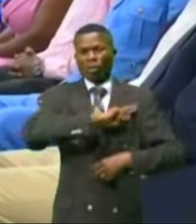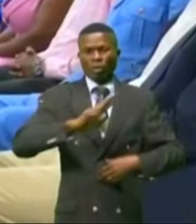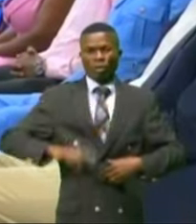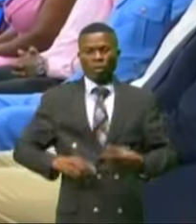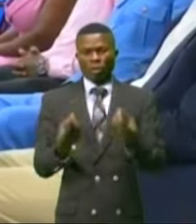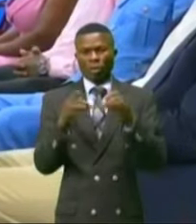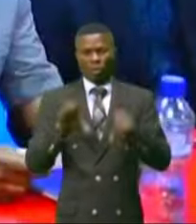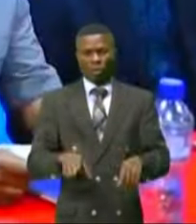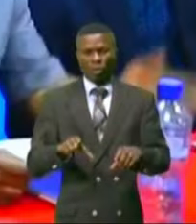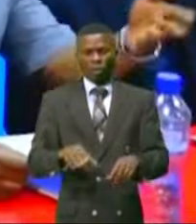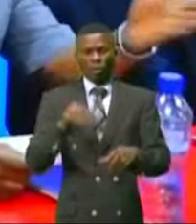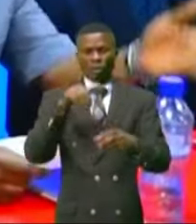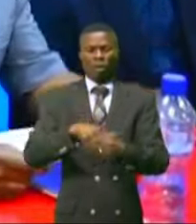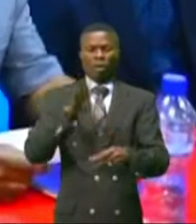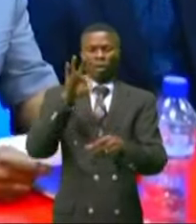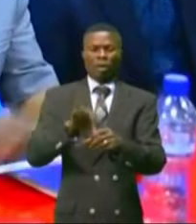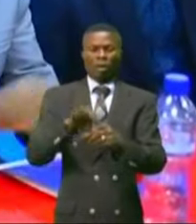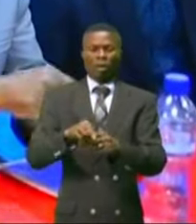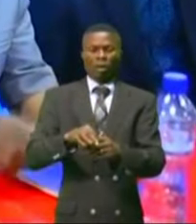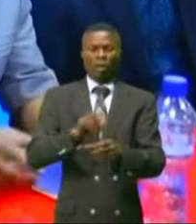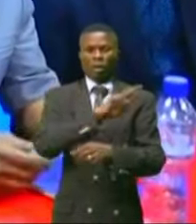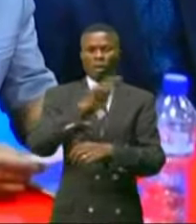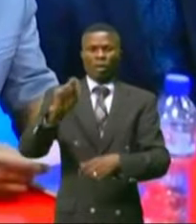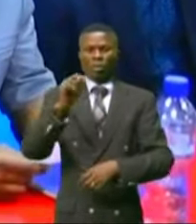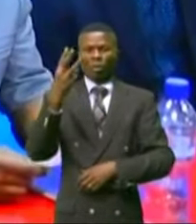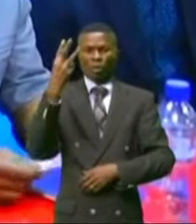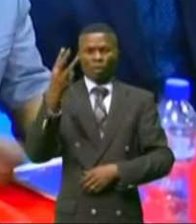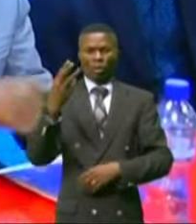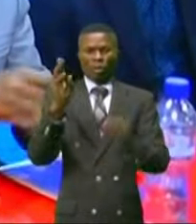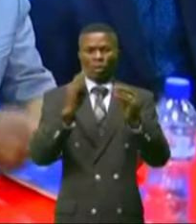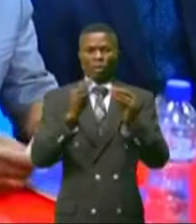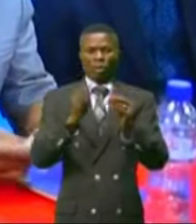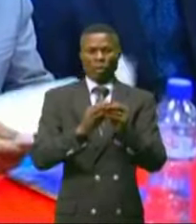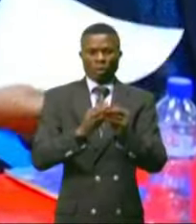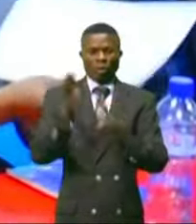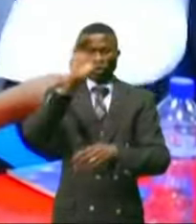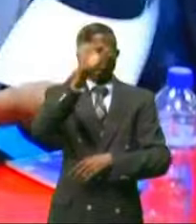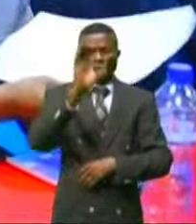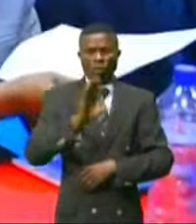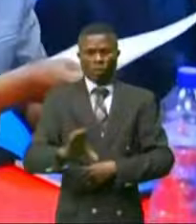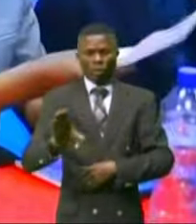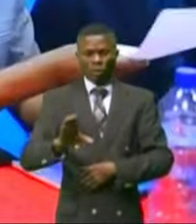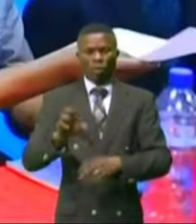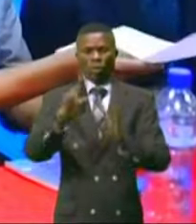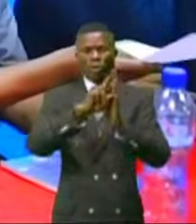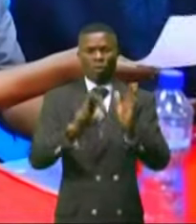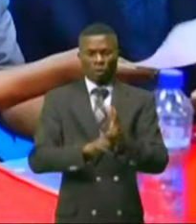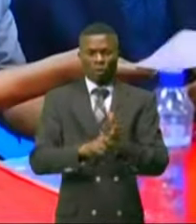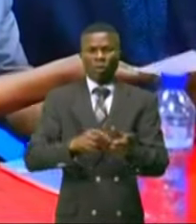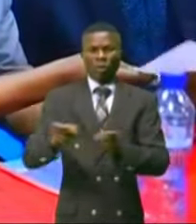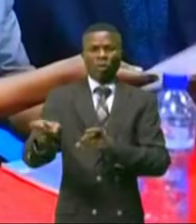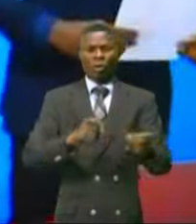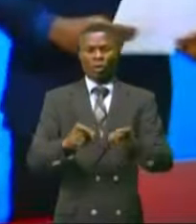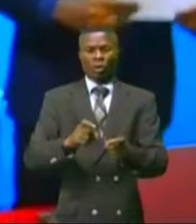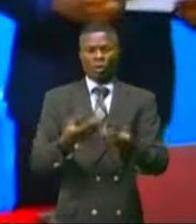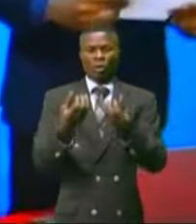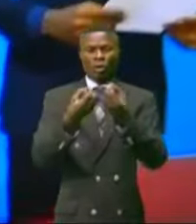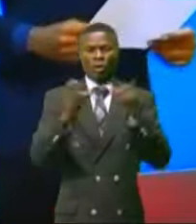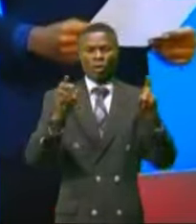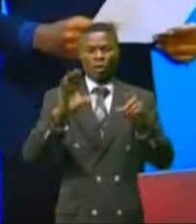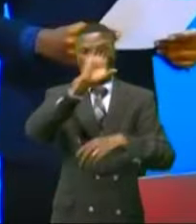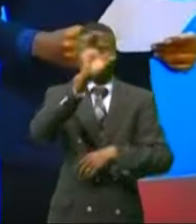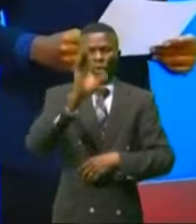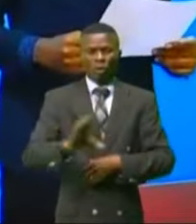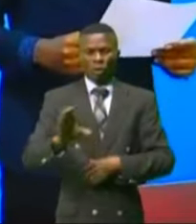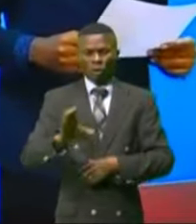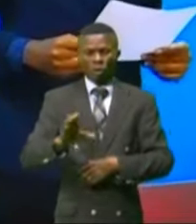démocratique du Congo lors des élections de 2023. L'Assemblée d'élus communaux a pour rôle de gérer le patrimoine communal